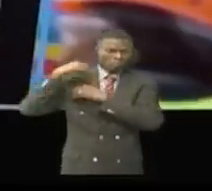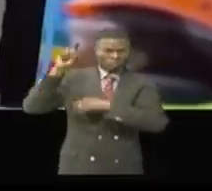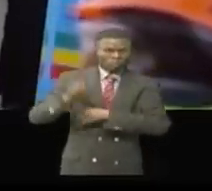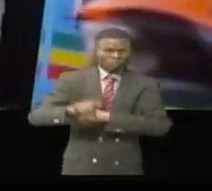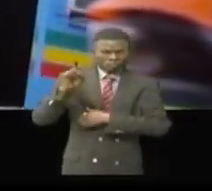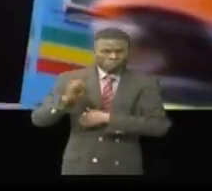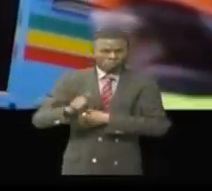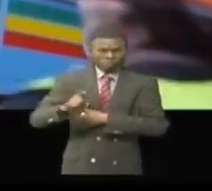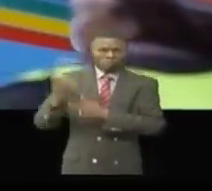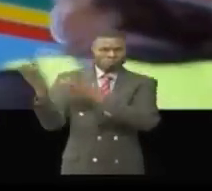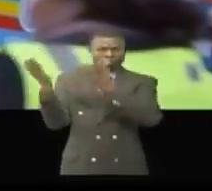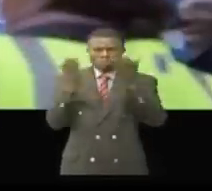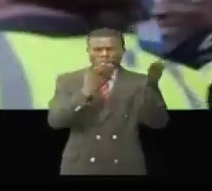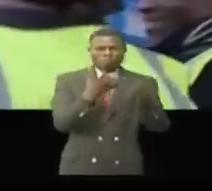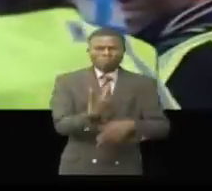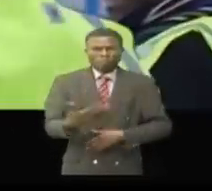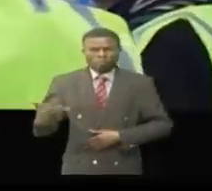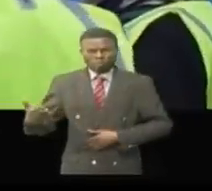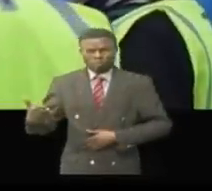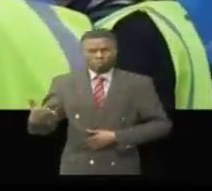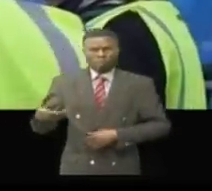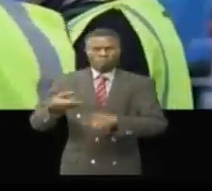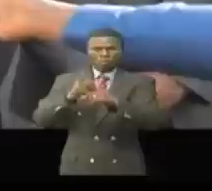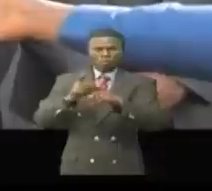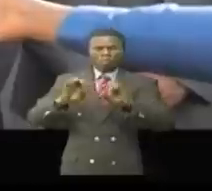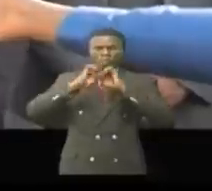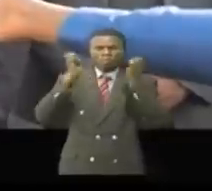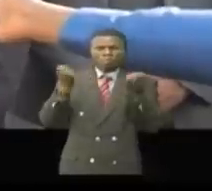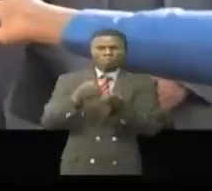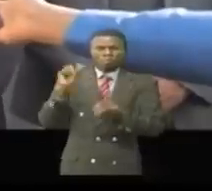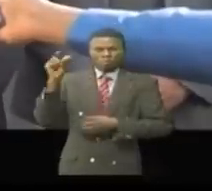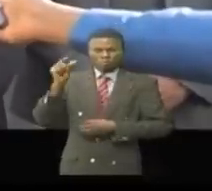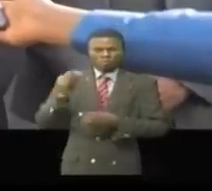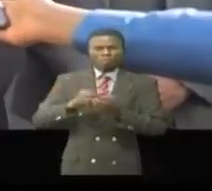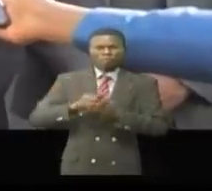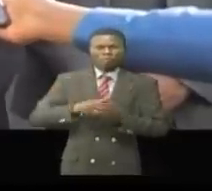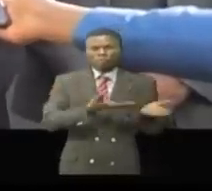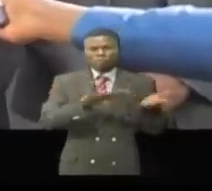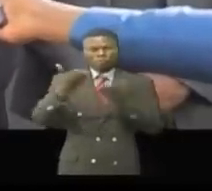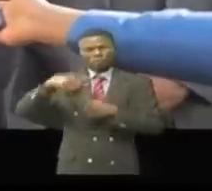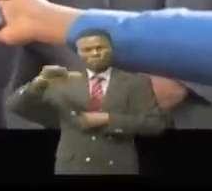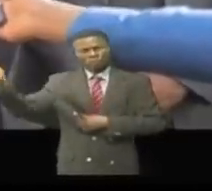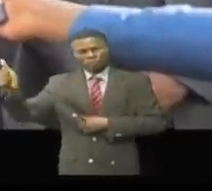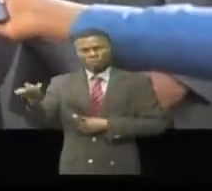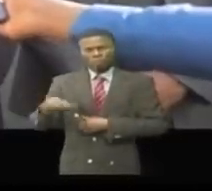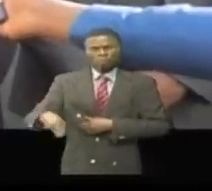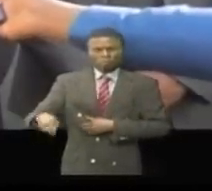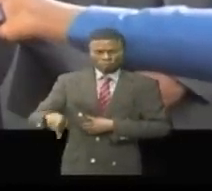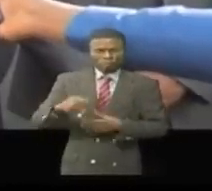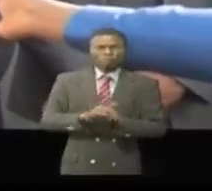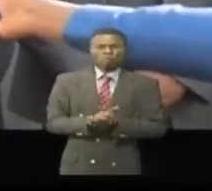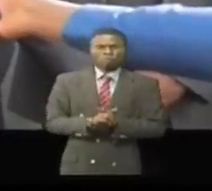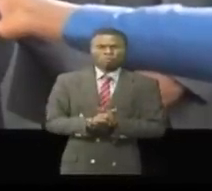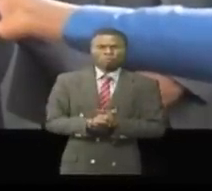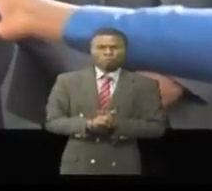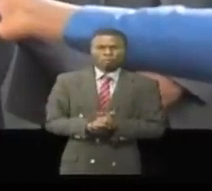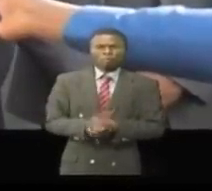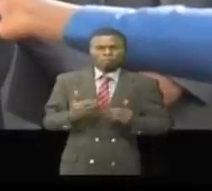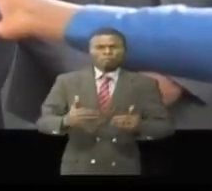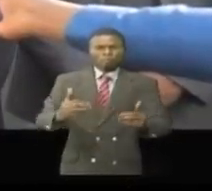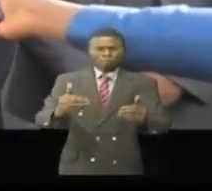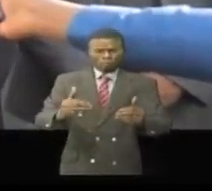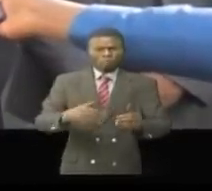croissant de transport de produits issus des entreprises minières. Et nous saluons les efforts que le DG de la SNCC continue à